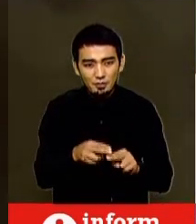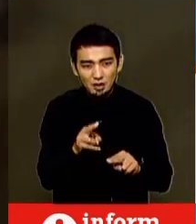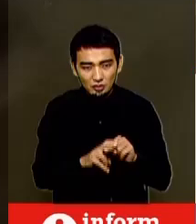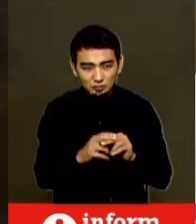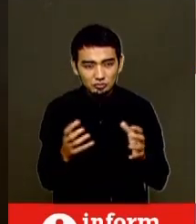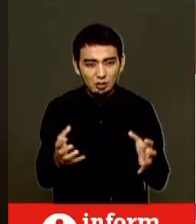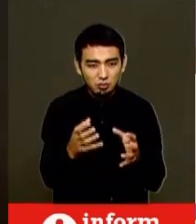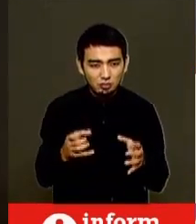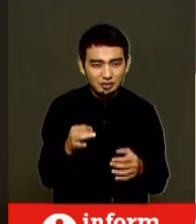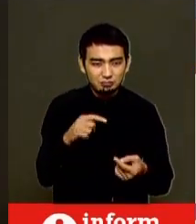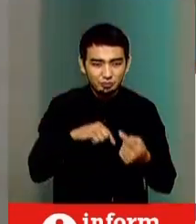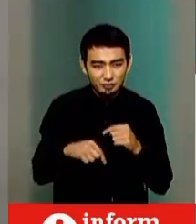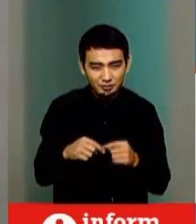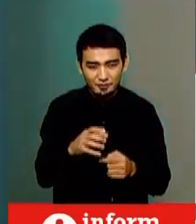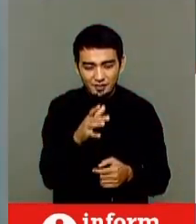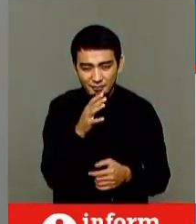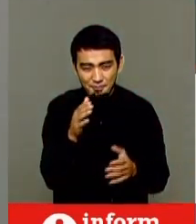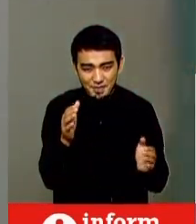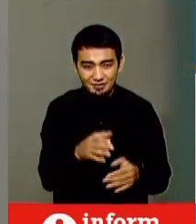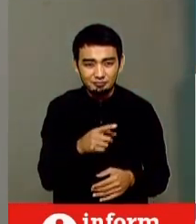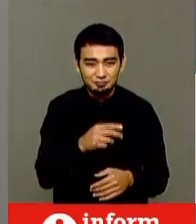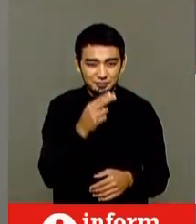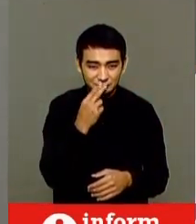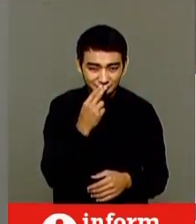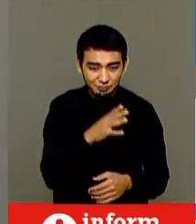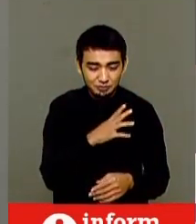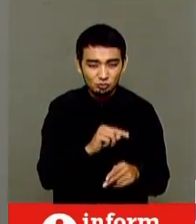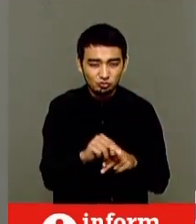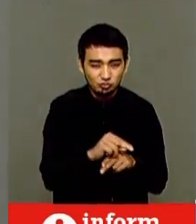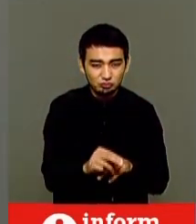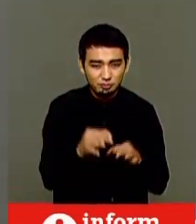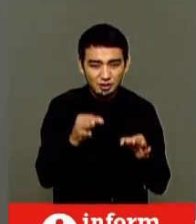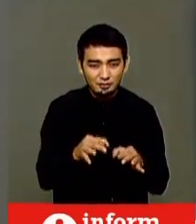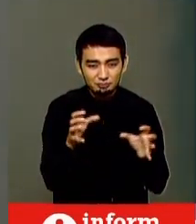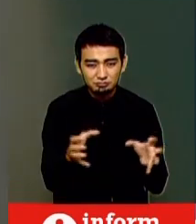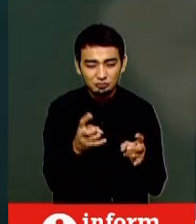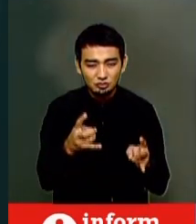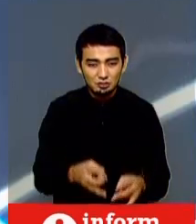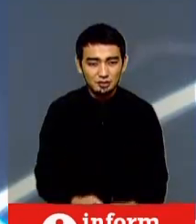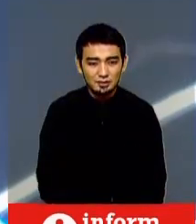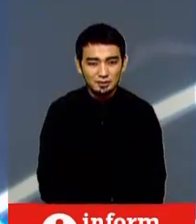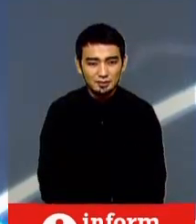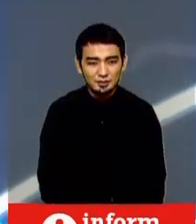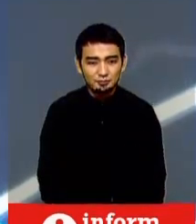следить за окружением близких с малых лет, говорят эксперты. Еламан Раймбеков, Сергей Шуйский, Информбюро.